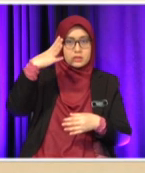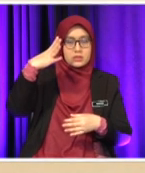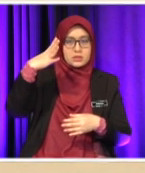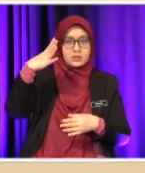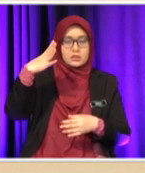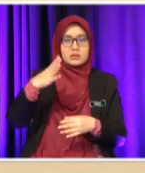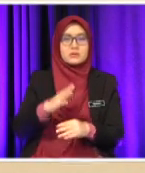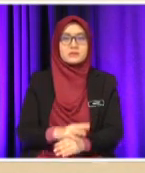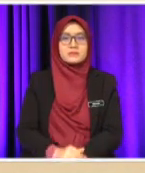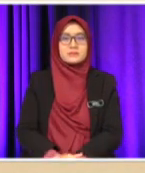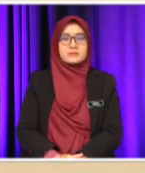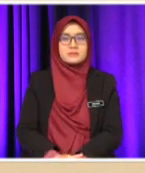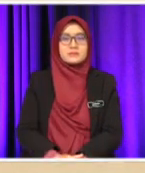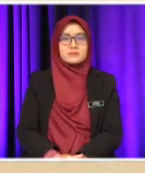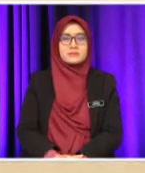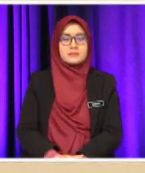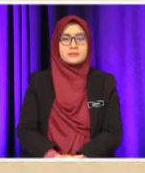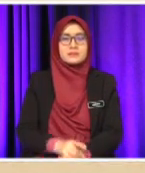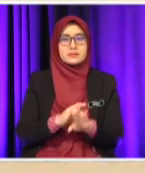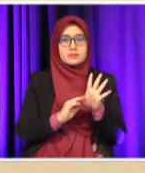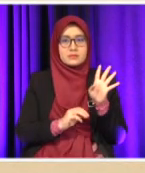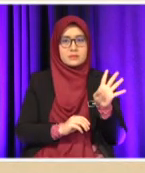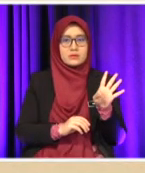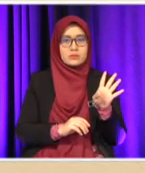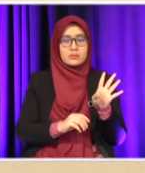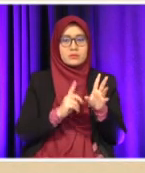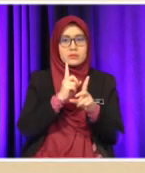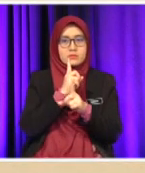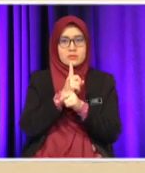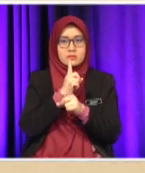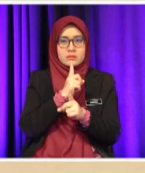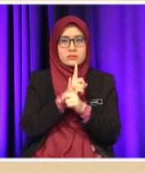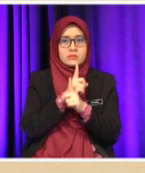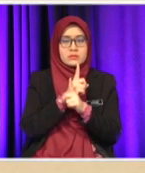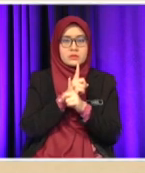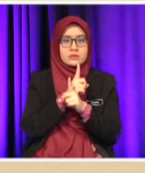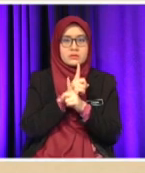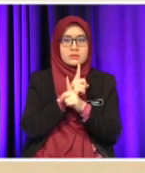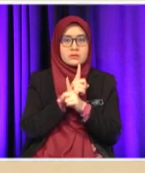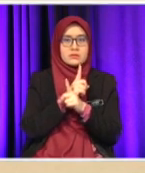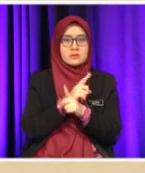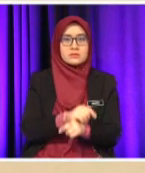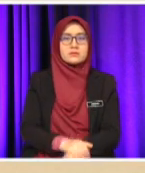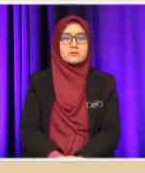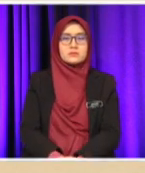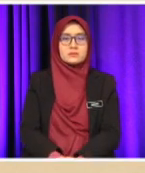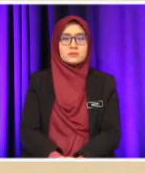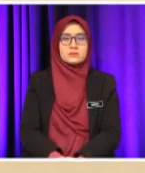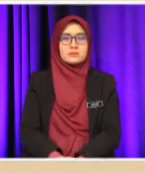akuarium saja ada lampu jadi agak suram lah macam